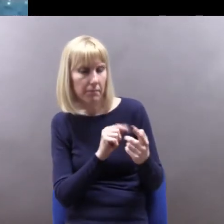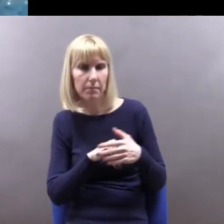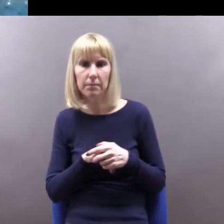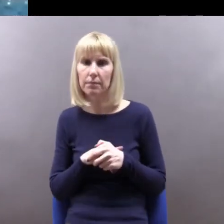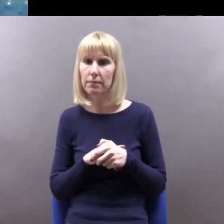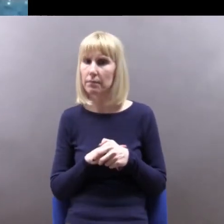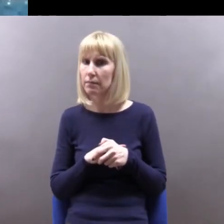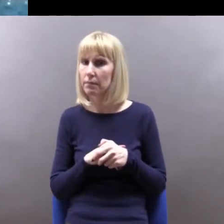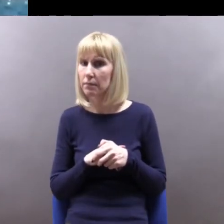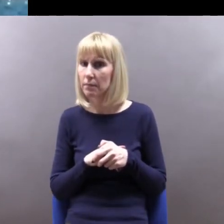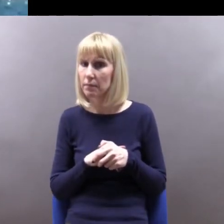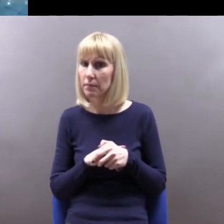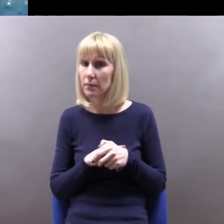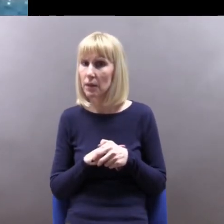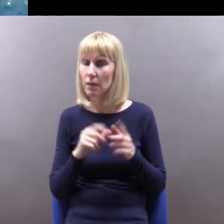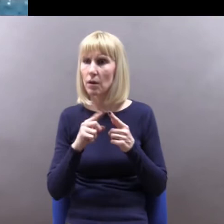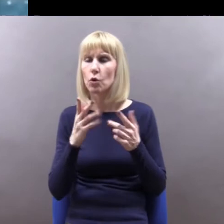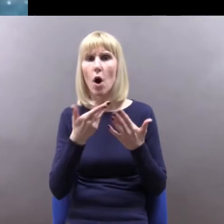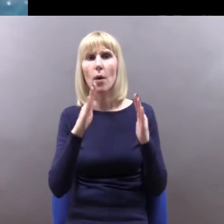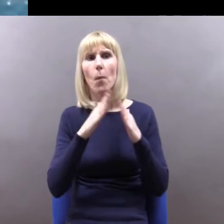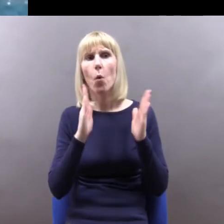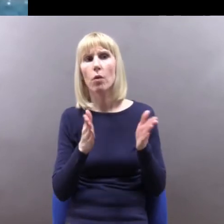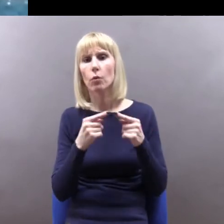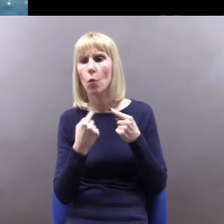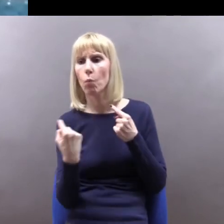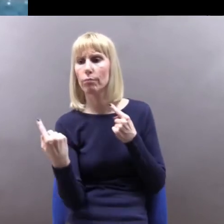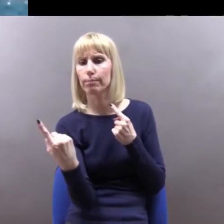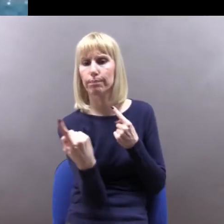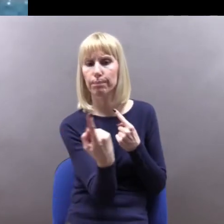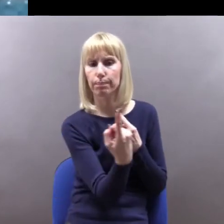wyszła i okazało się, że ja musiałam przejść dookoła budynku,